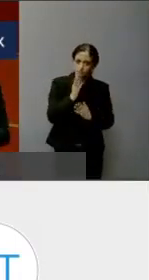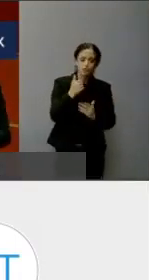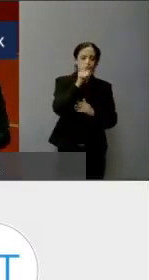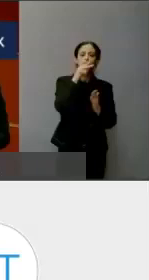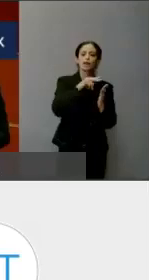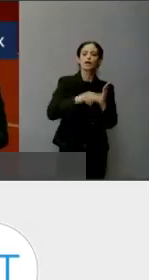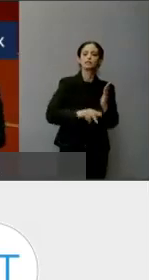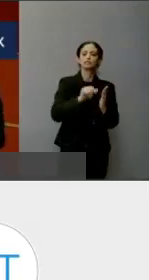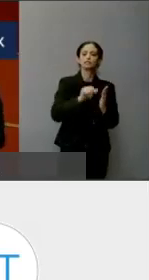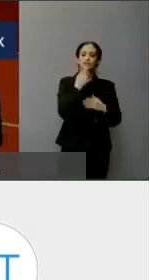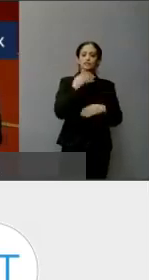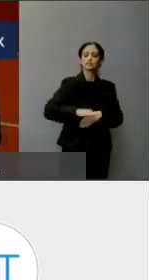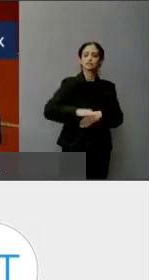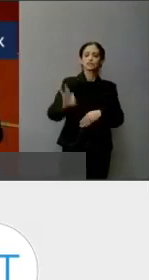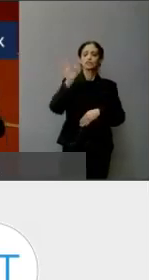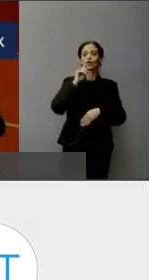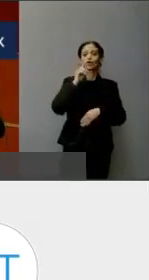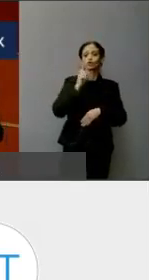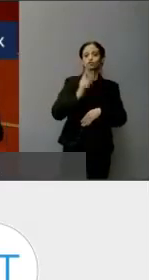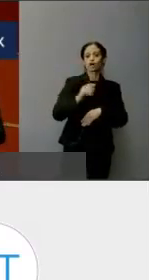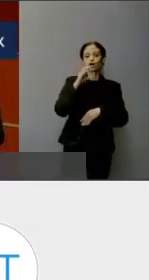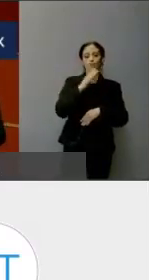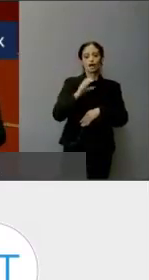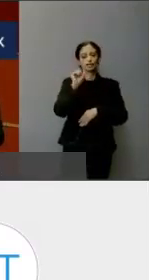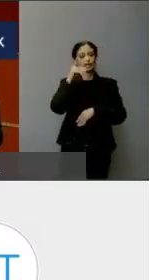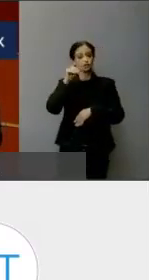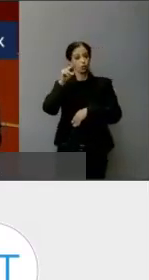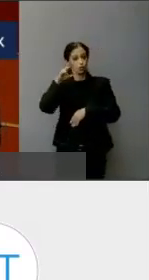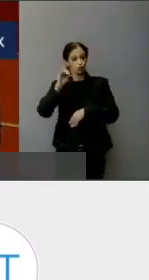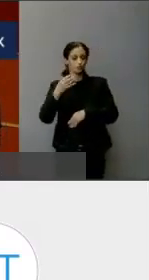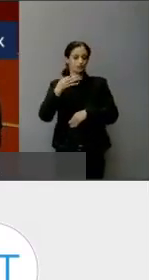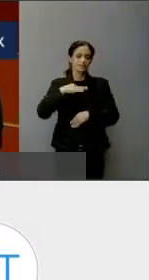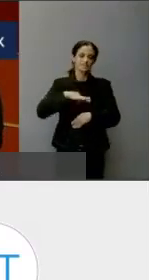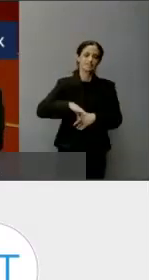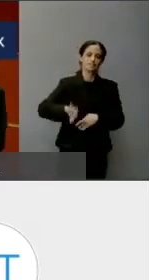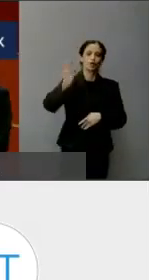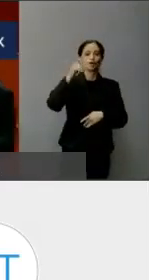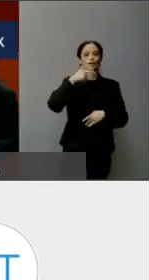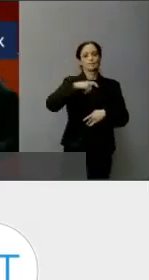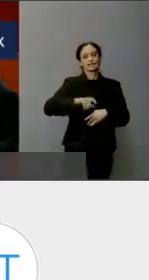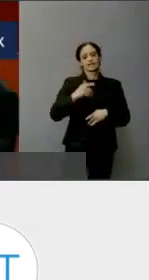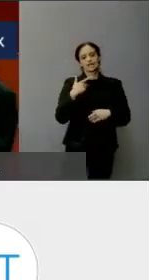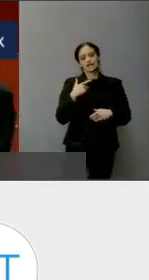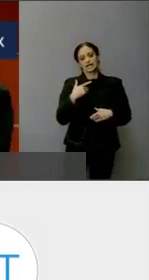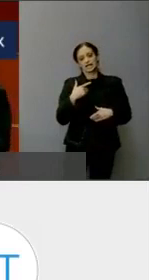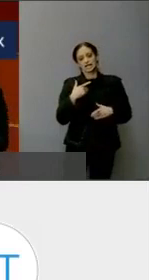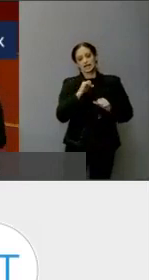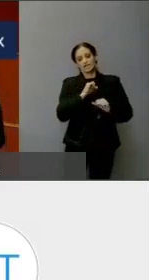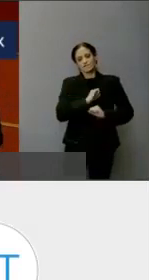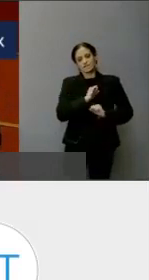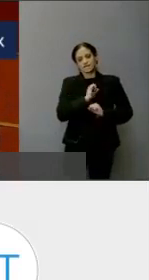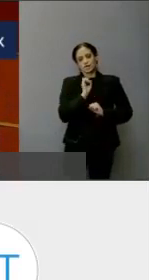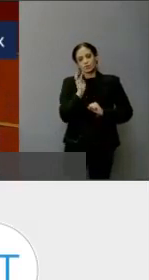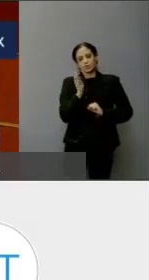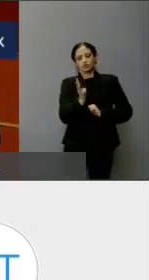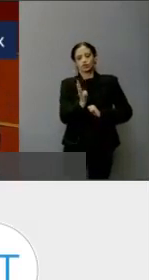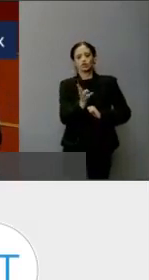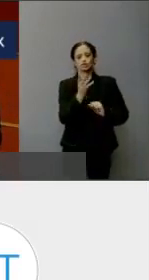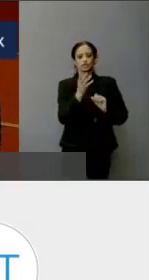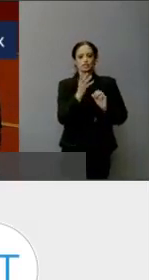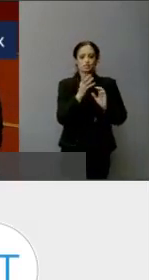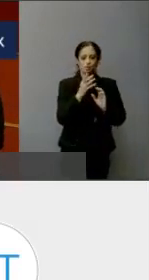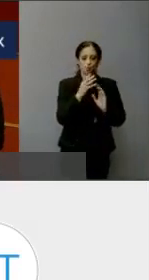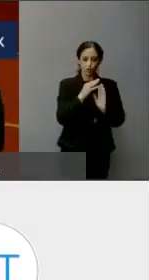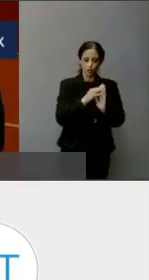signor giacomo da una donna e di castigo signore perché sono fedele al quattordicesimo a disposizione fino alla costituzione perché